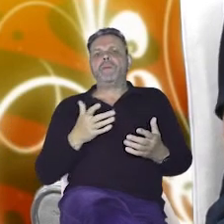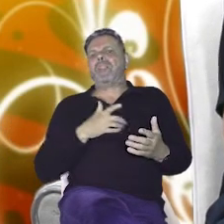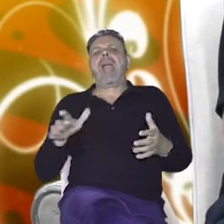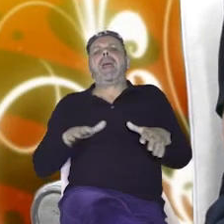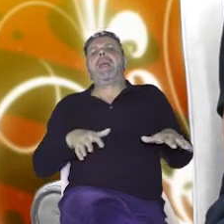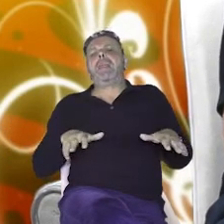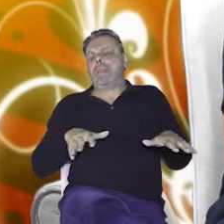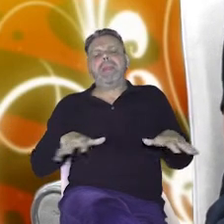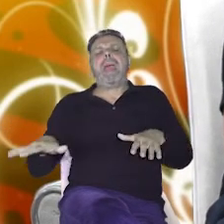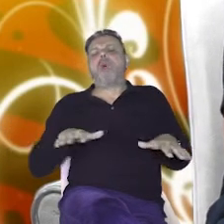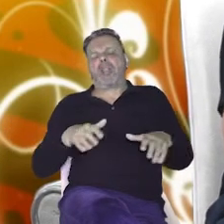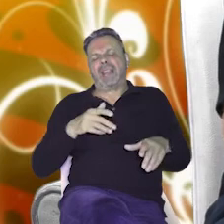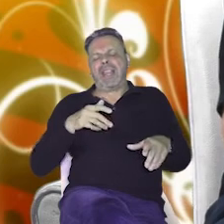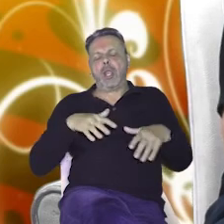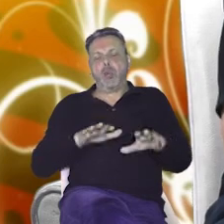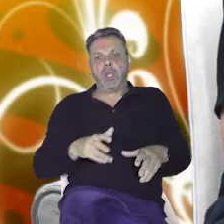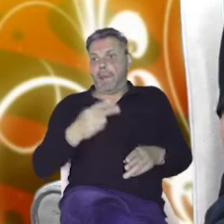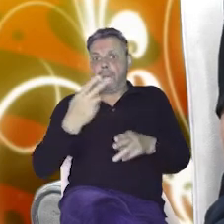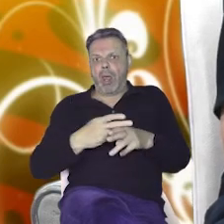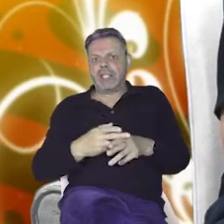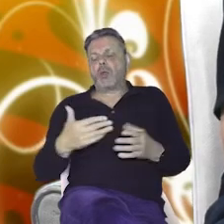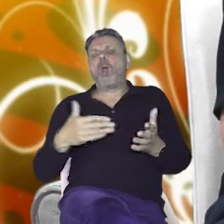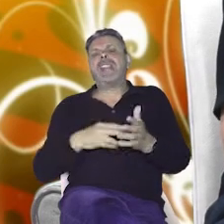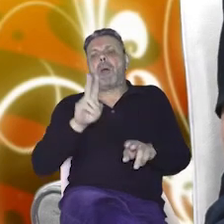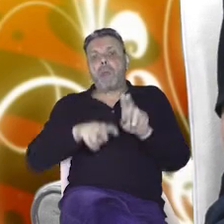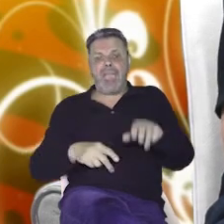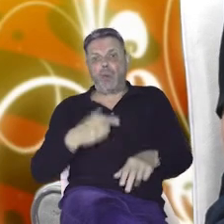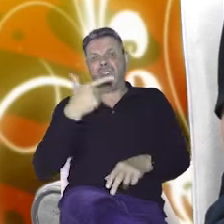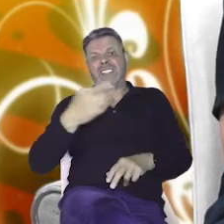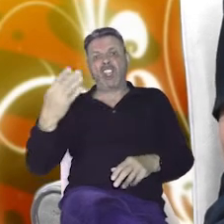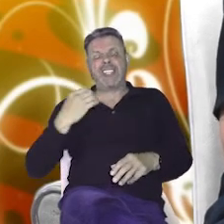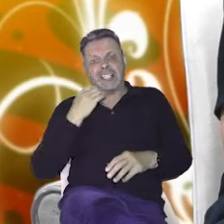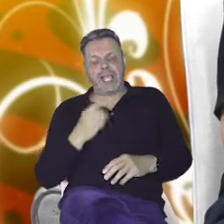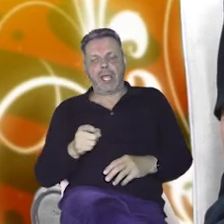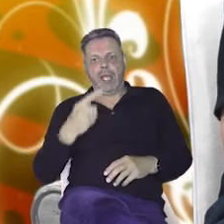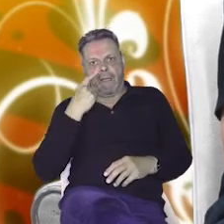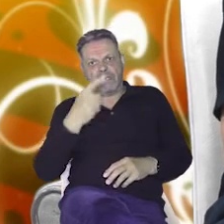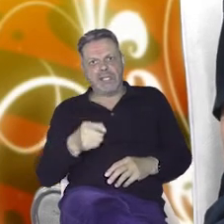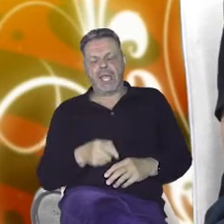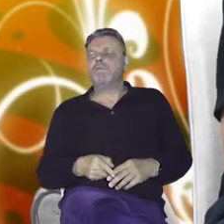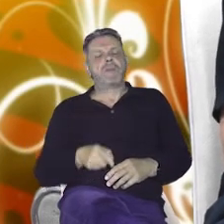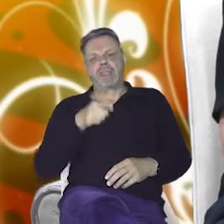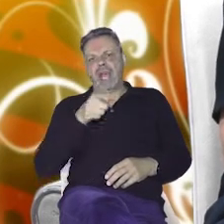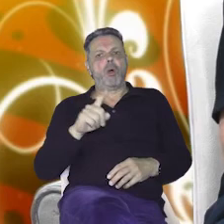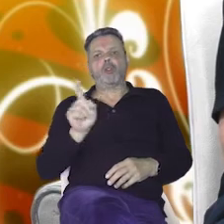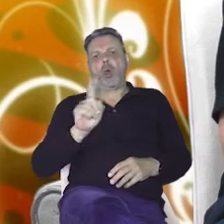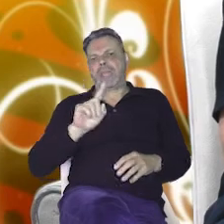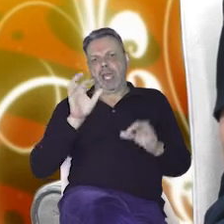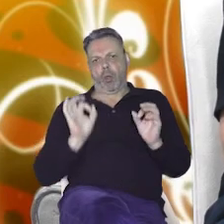bolesni i ono koji stvarno trebaju njegu od 0 do 24 sata, vi vidite da tamo to ne